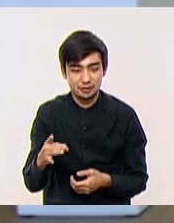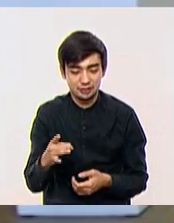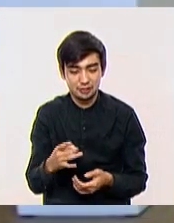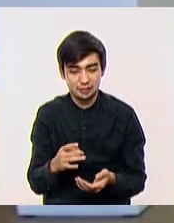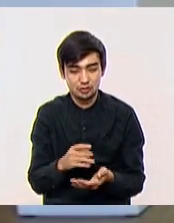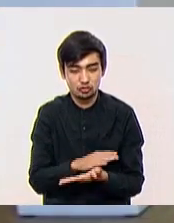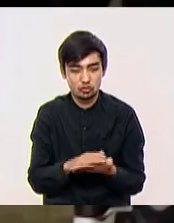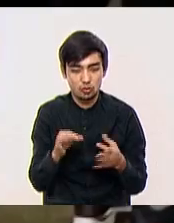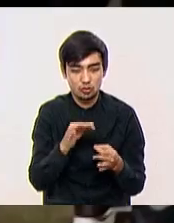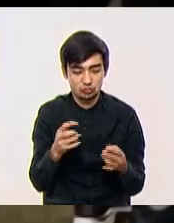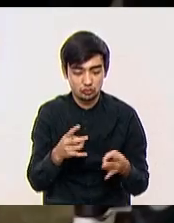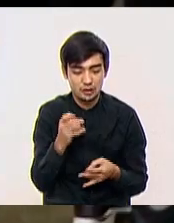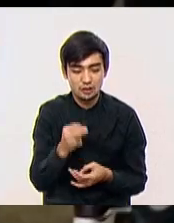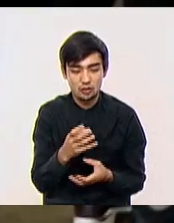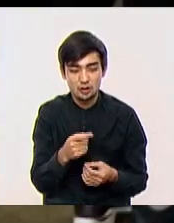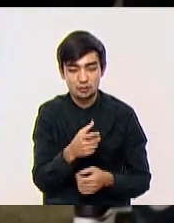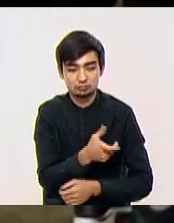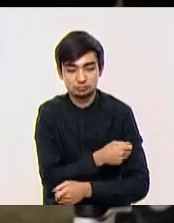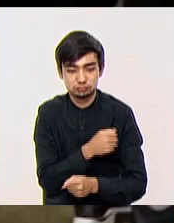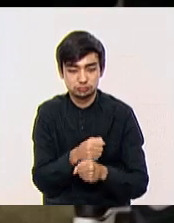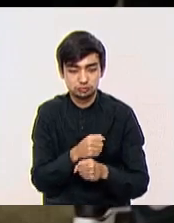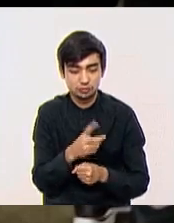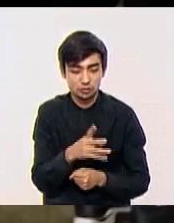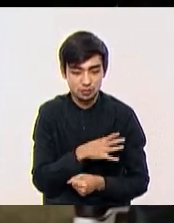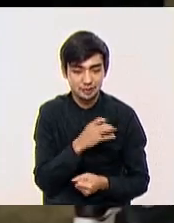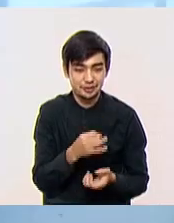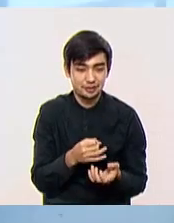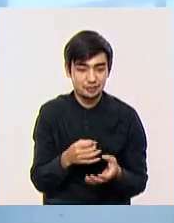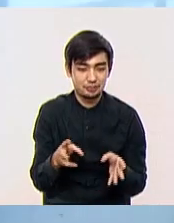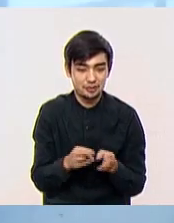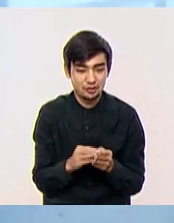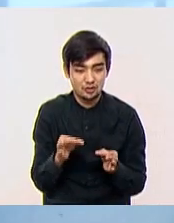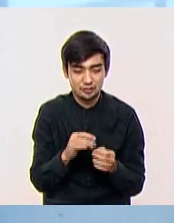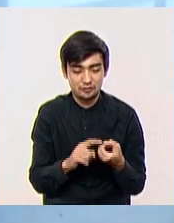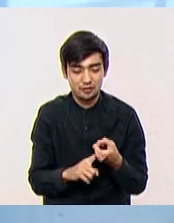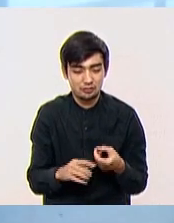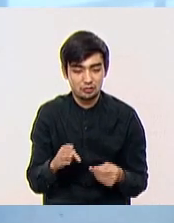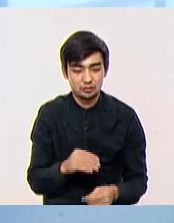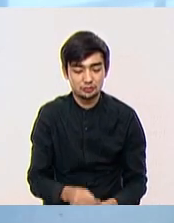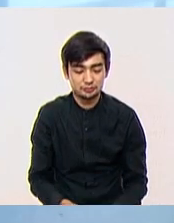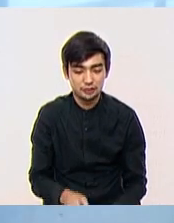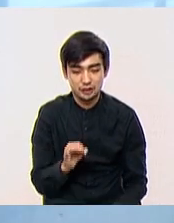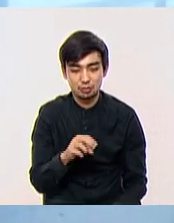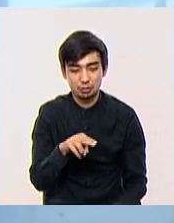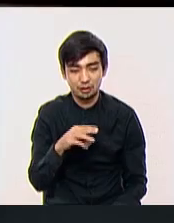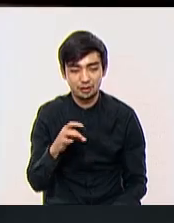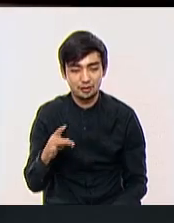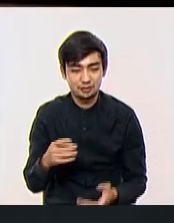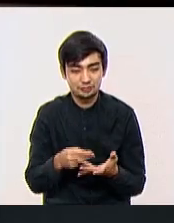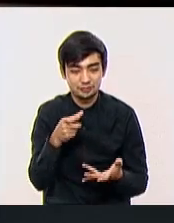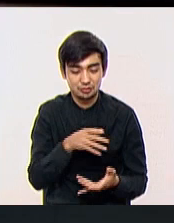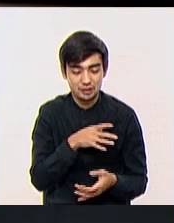болуы керек. Әрі бұл талап вакцина салдырғандар мен екпегендерге тікелей қатысты. Ал ПТР сынамасының